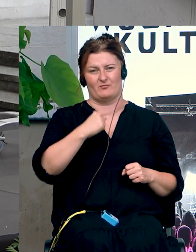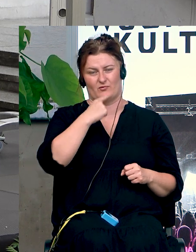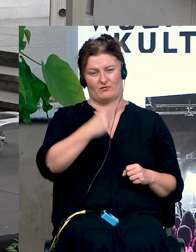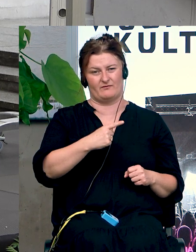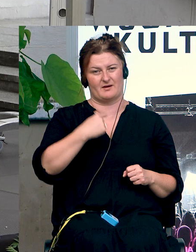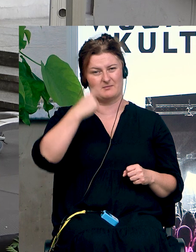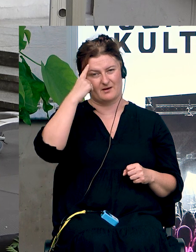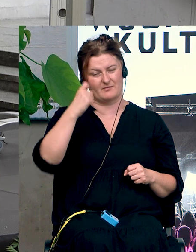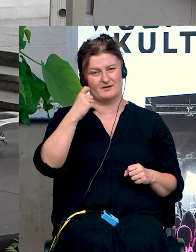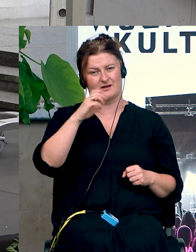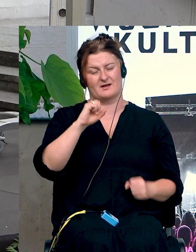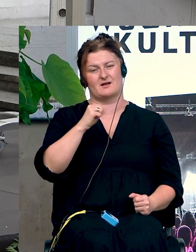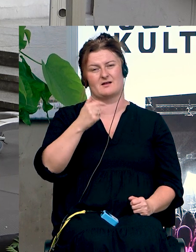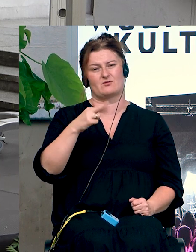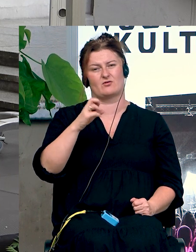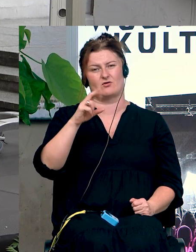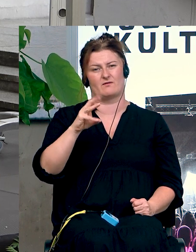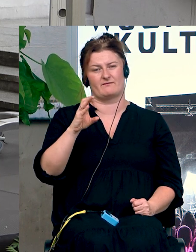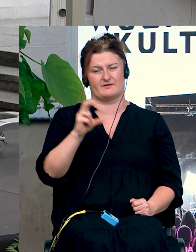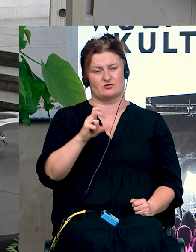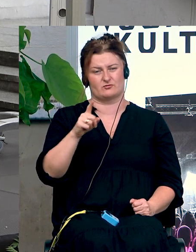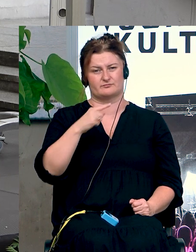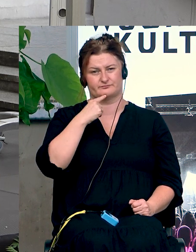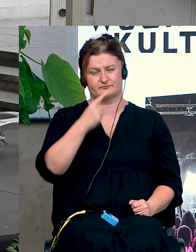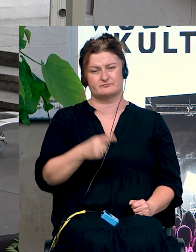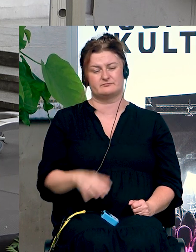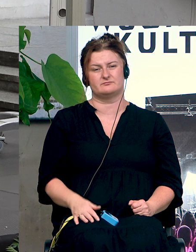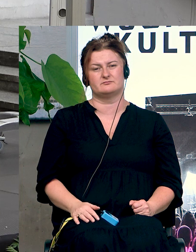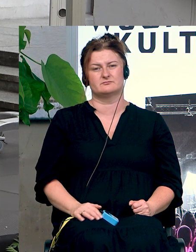пам'ятаю, Юрій Андрухович мені то повідав, що